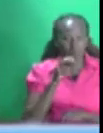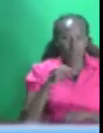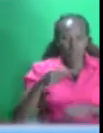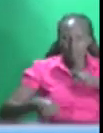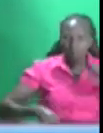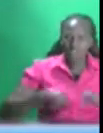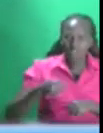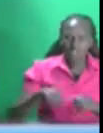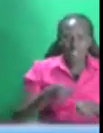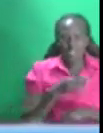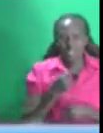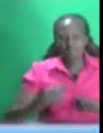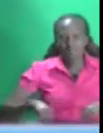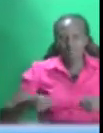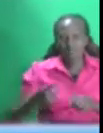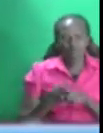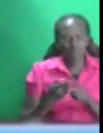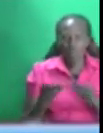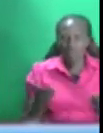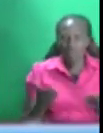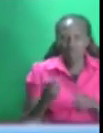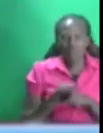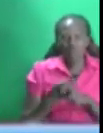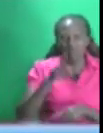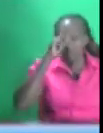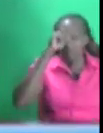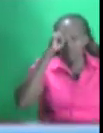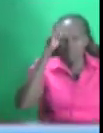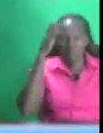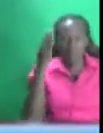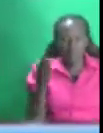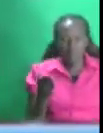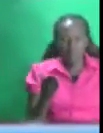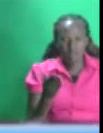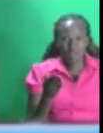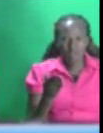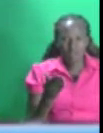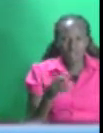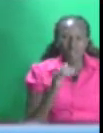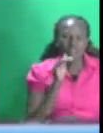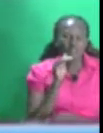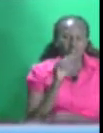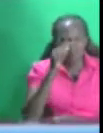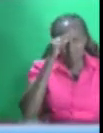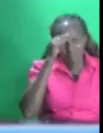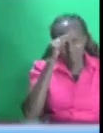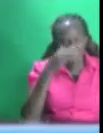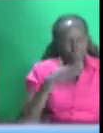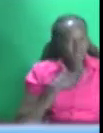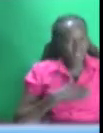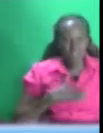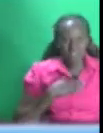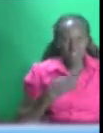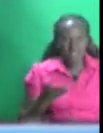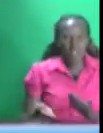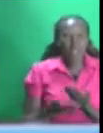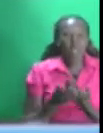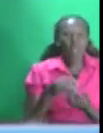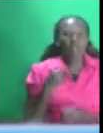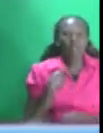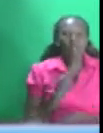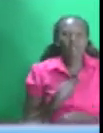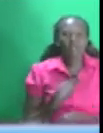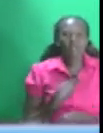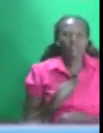na mapikipiki wanatoka reserve, wanatoka hizi area za reserve. Tunaambia serikali, please mtusaidie, mtupatie mahindi, tusaidie watu ya